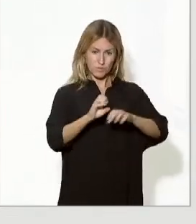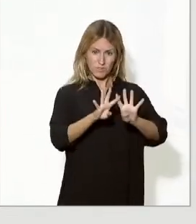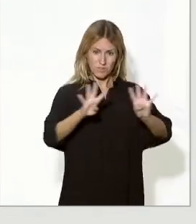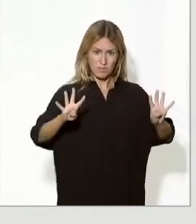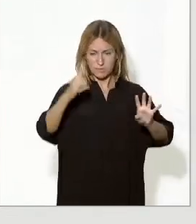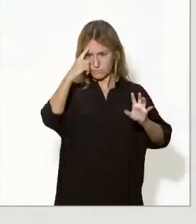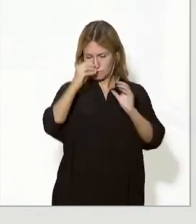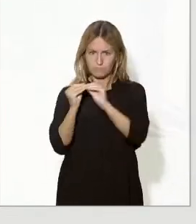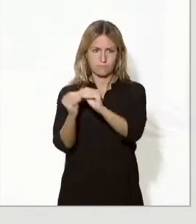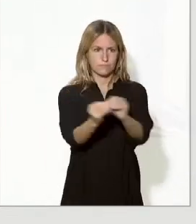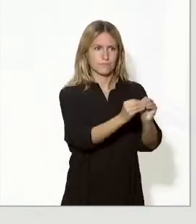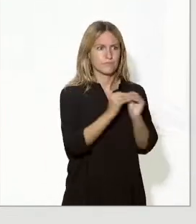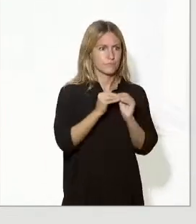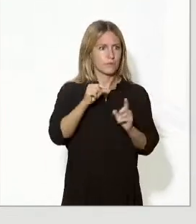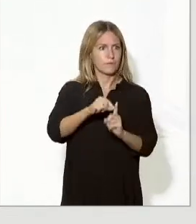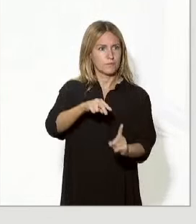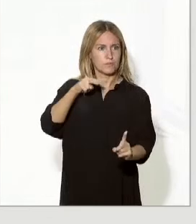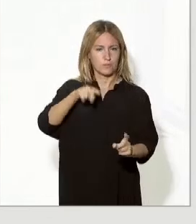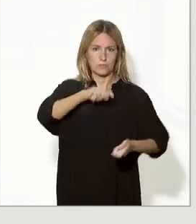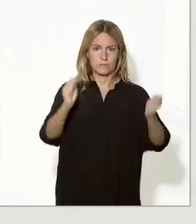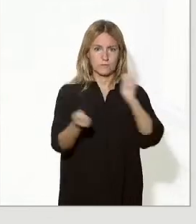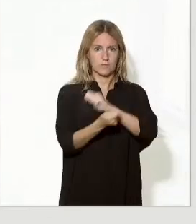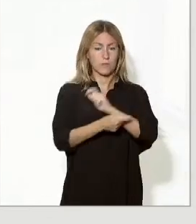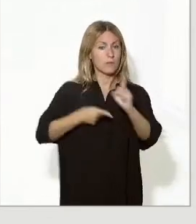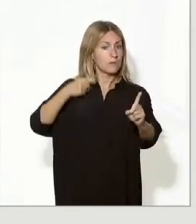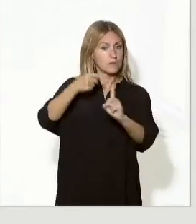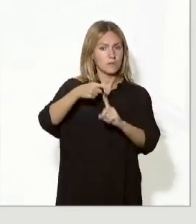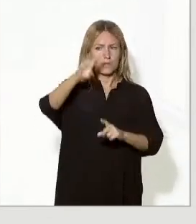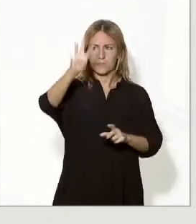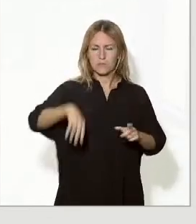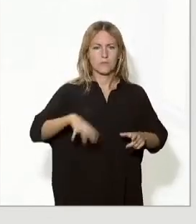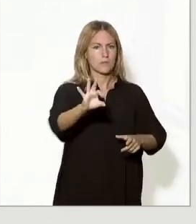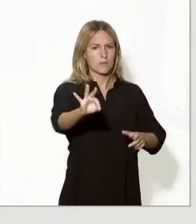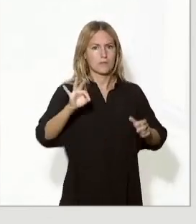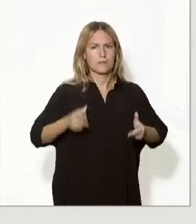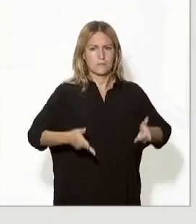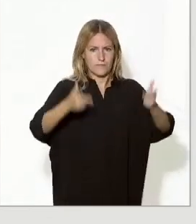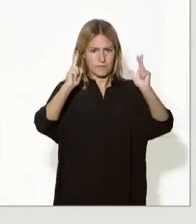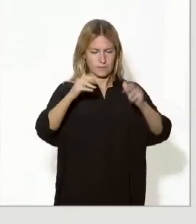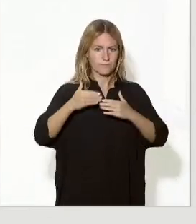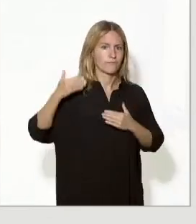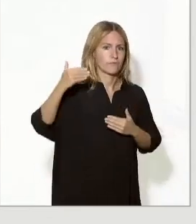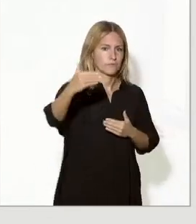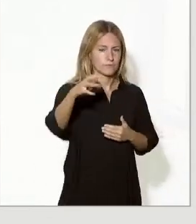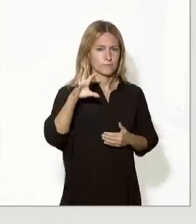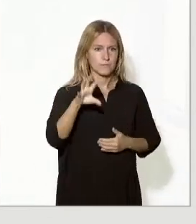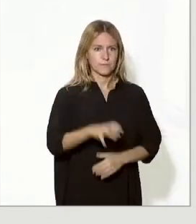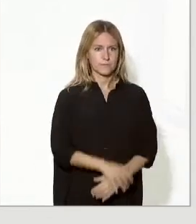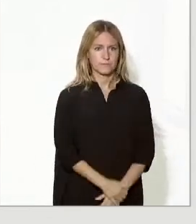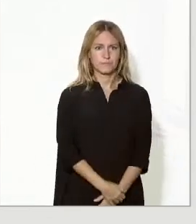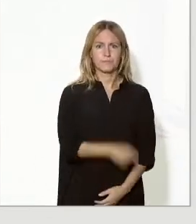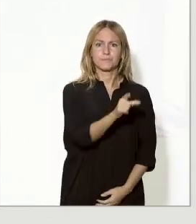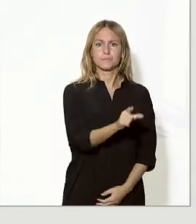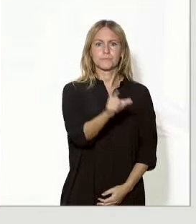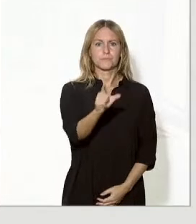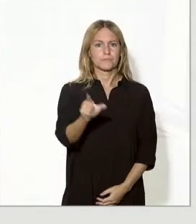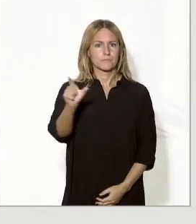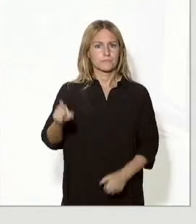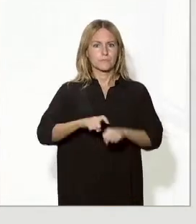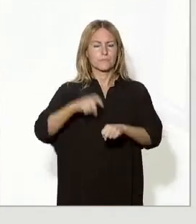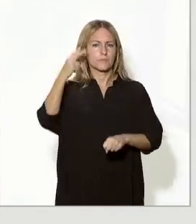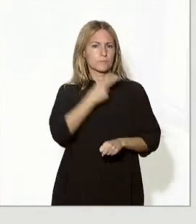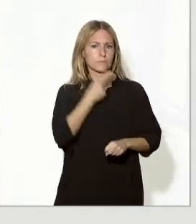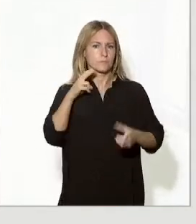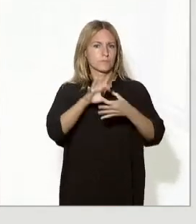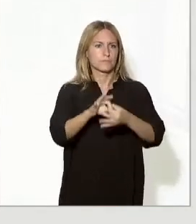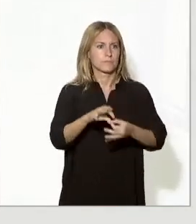una inequívoca voluntat en fer que Catalunya decideixi amb llibertat el futur del país. Persones compromeses amb el país i